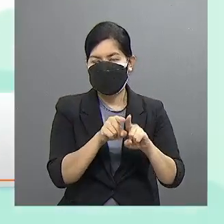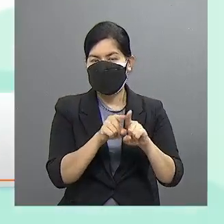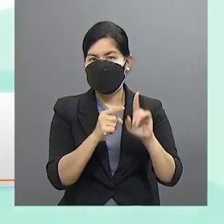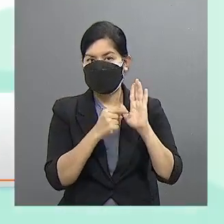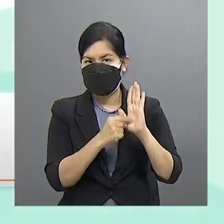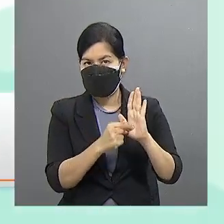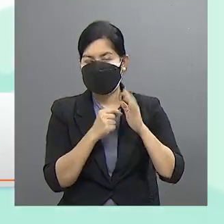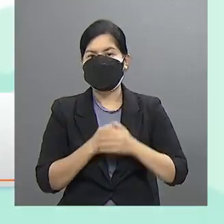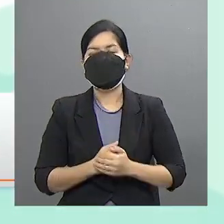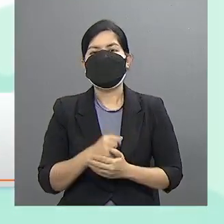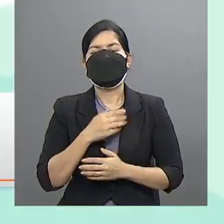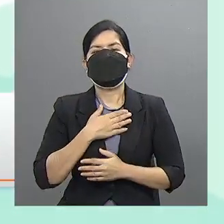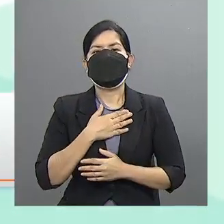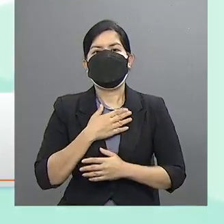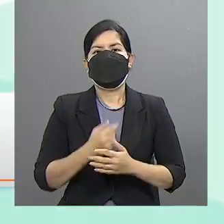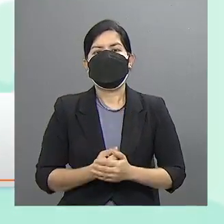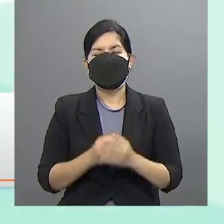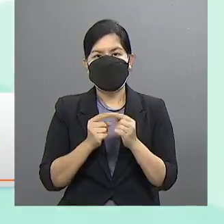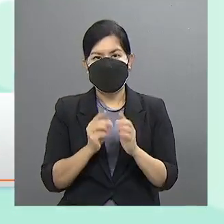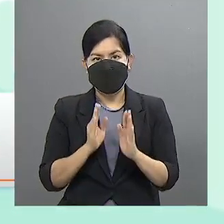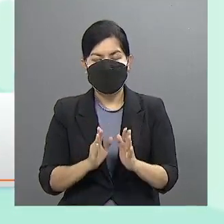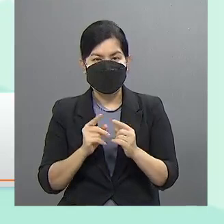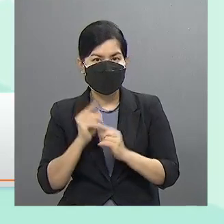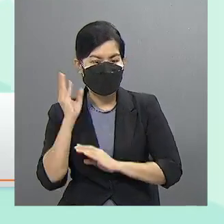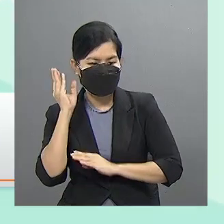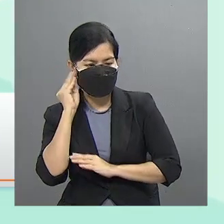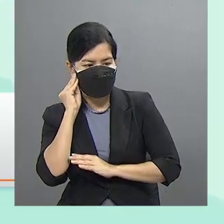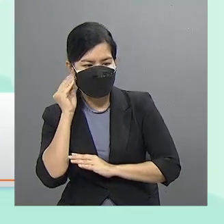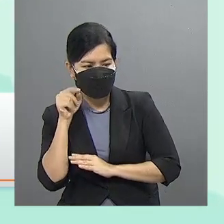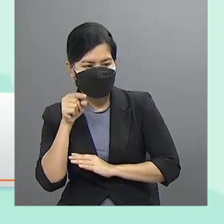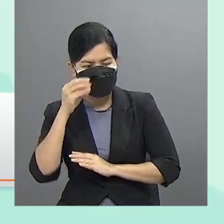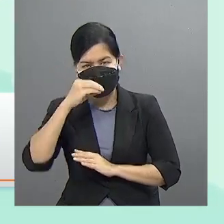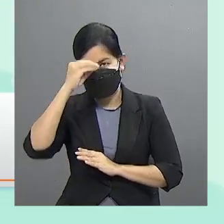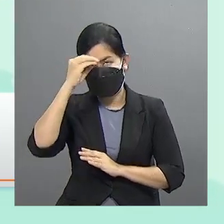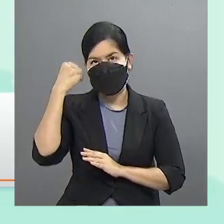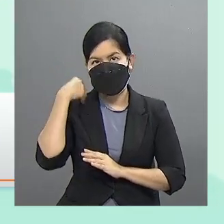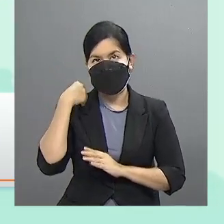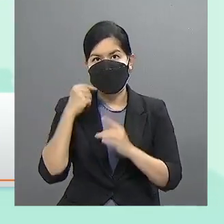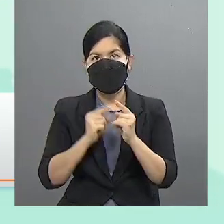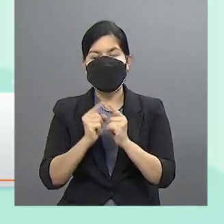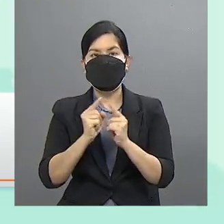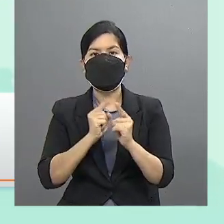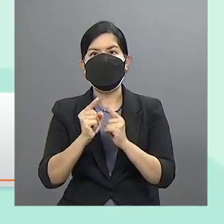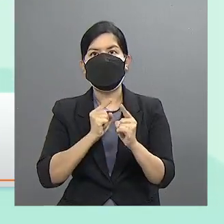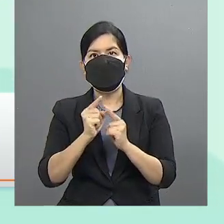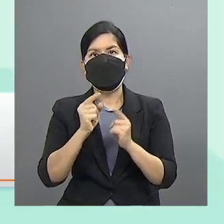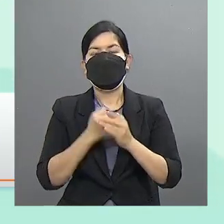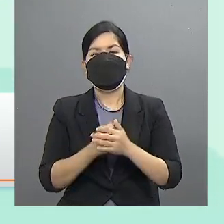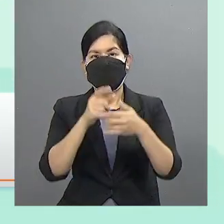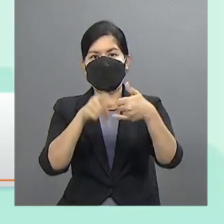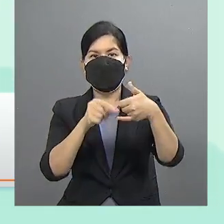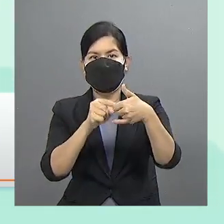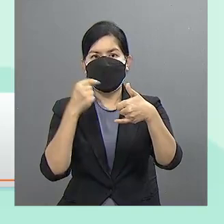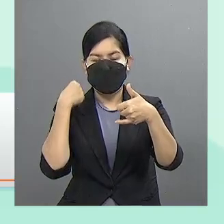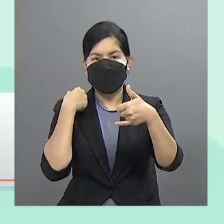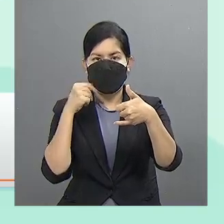ที่เป็นนักฟังที่เรียนบทเรียนไปเสร็จประมาณนึงอ่ะครับเข้าไปคุยนะครับกับเคสจำลองที่เราอัดน